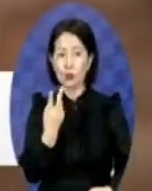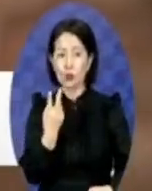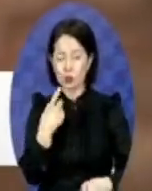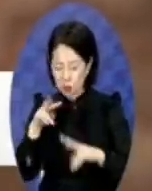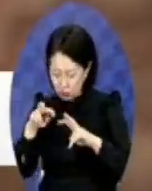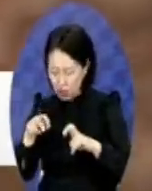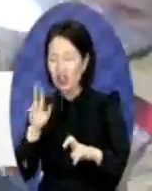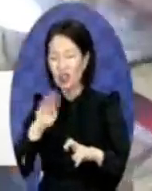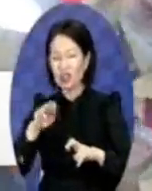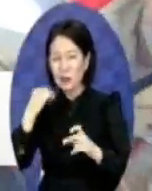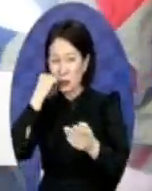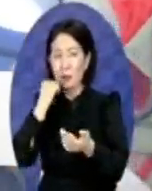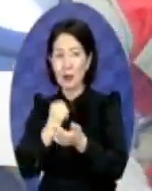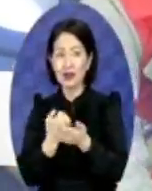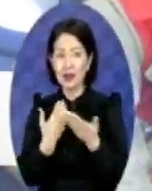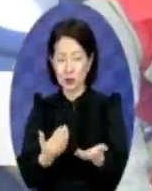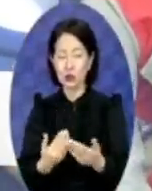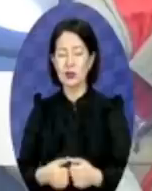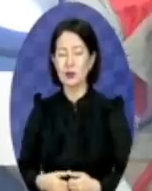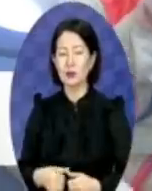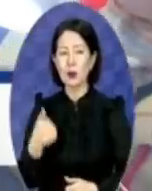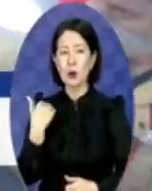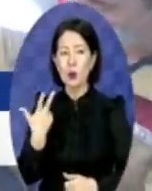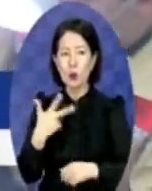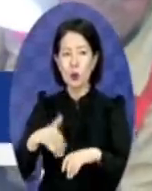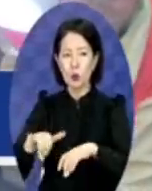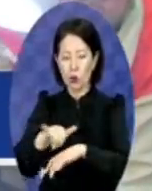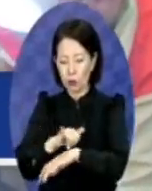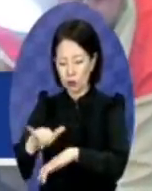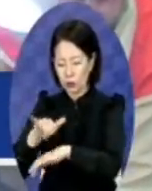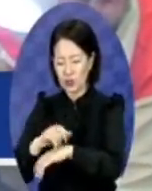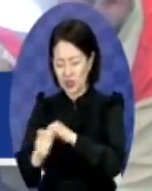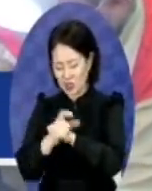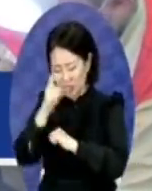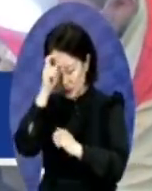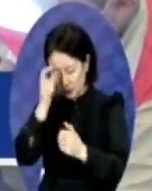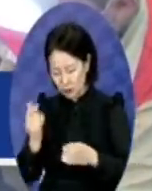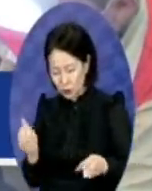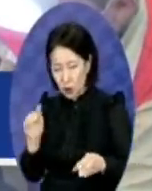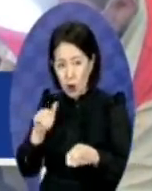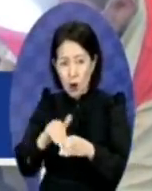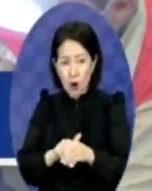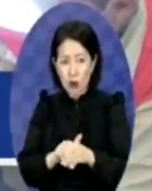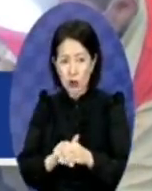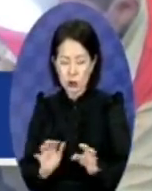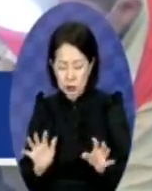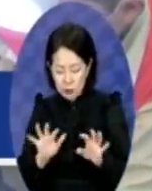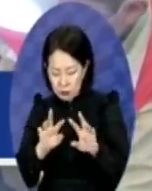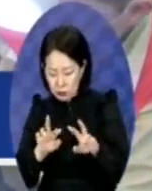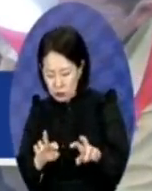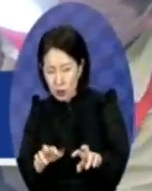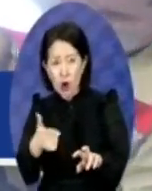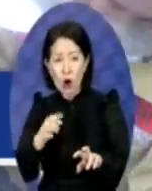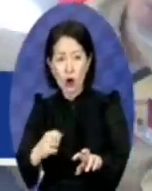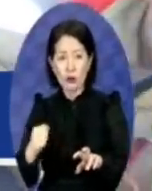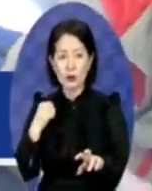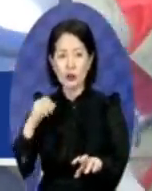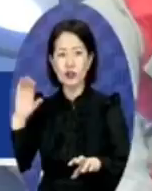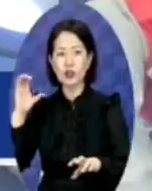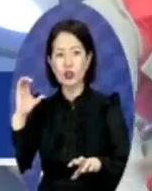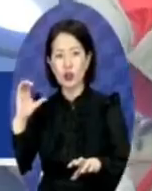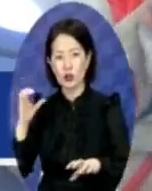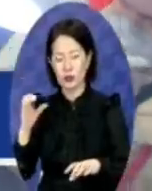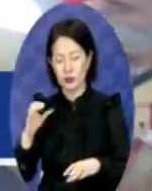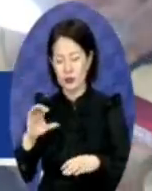байна. 3 орны эрдэмтэд оролцсон байна. Голлох одоо байр суурийг Өмнө